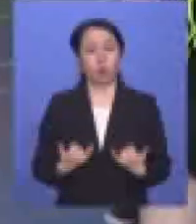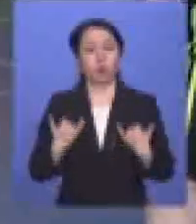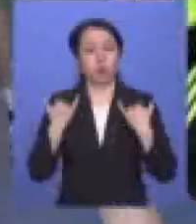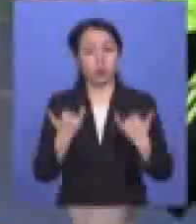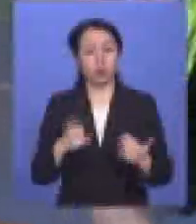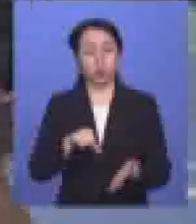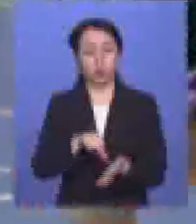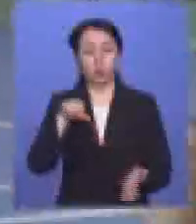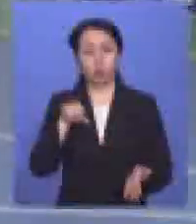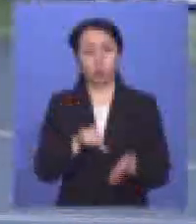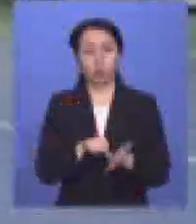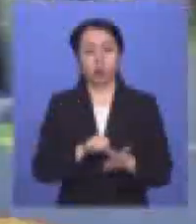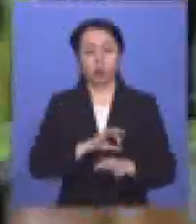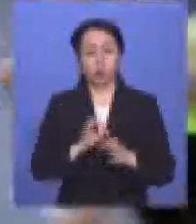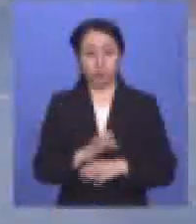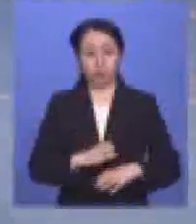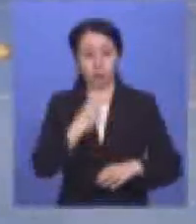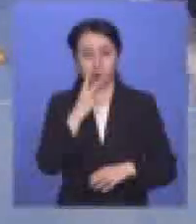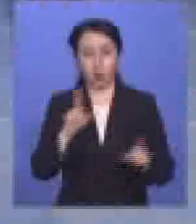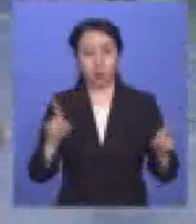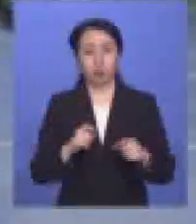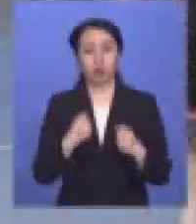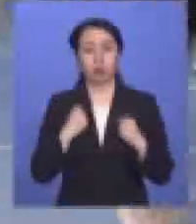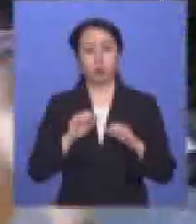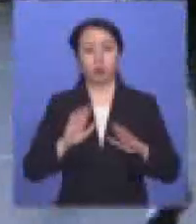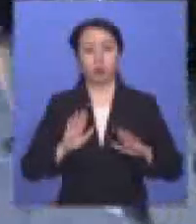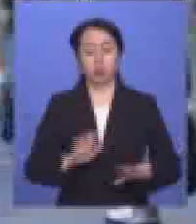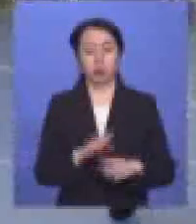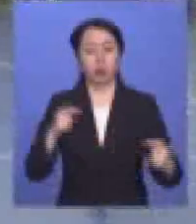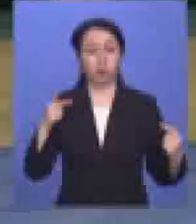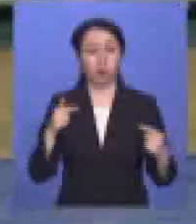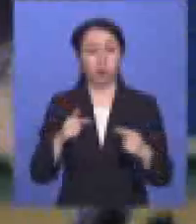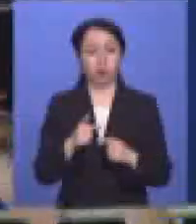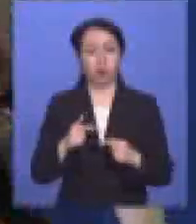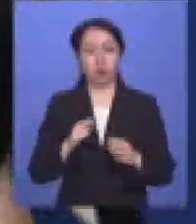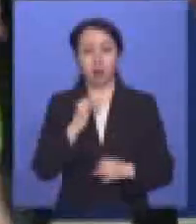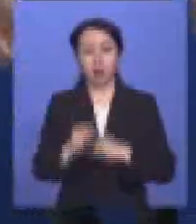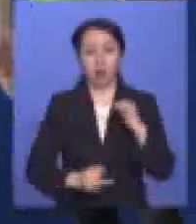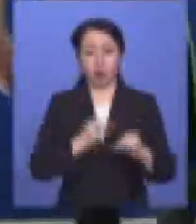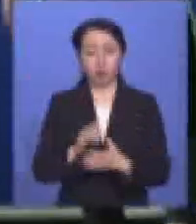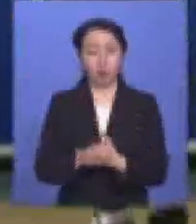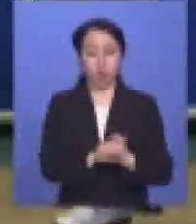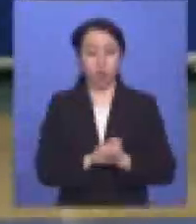Все участники выложились на полную и показали, что спорт – это не только противостояние, но и общение,